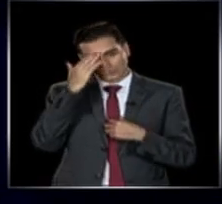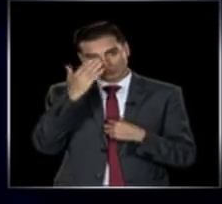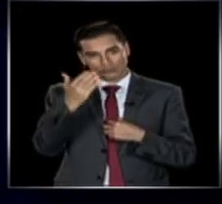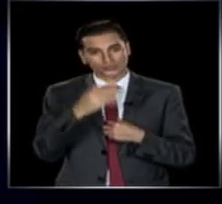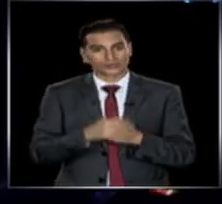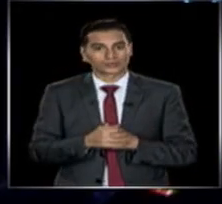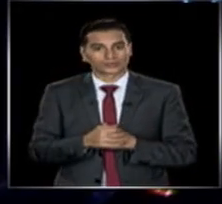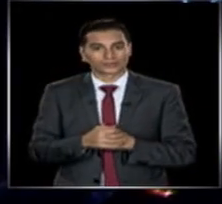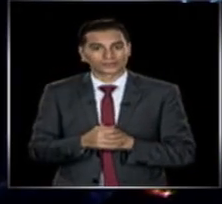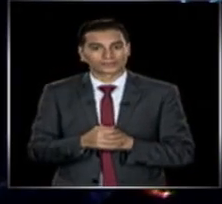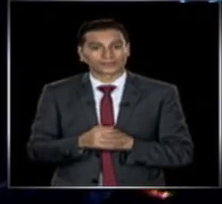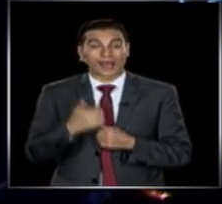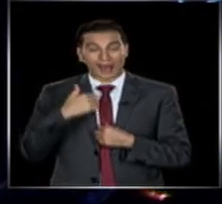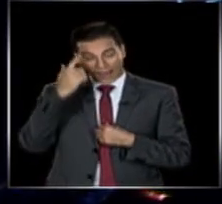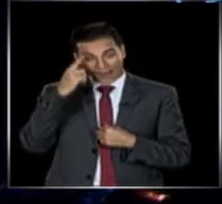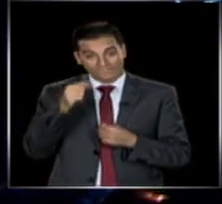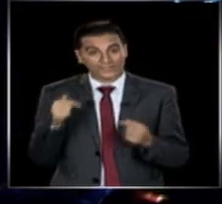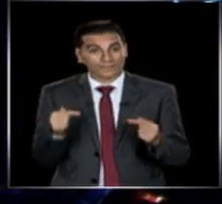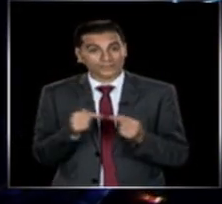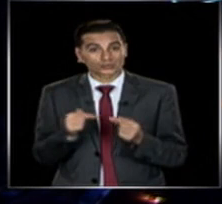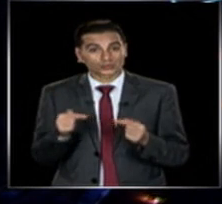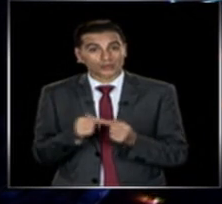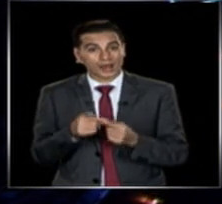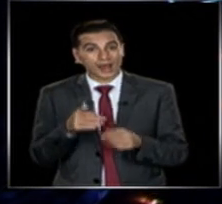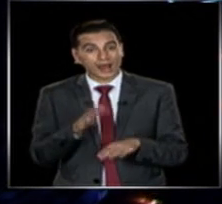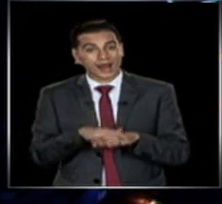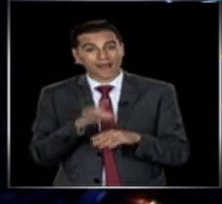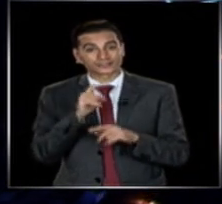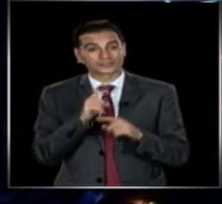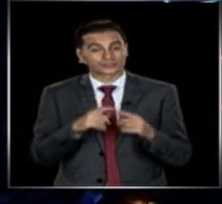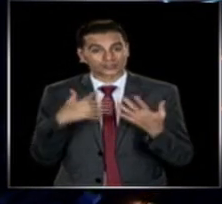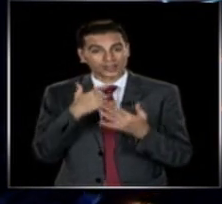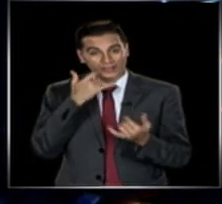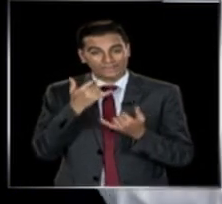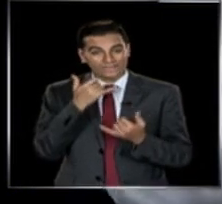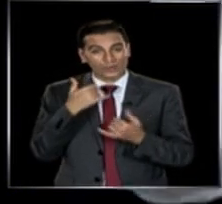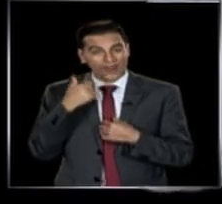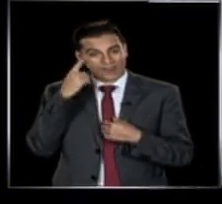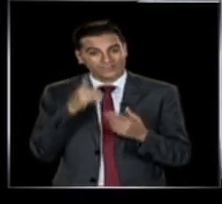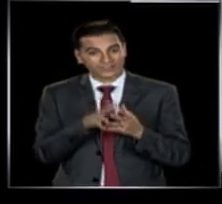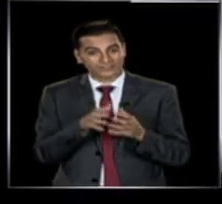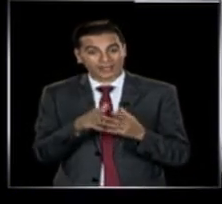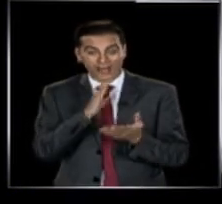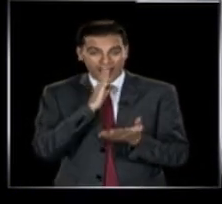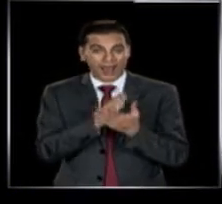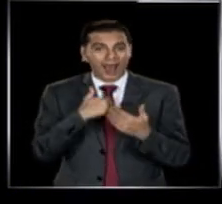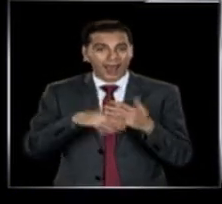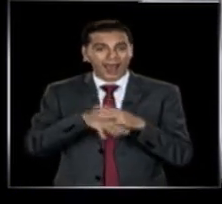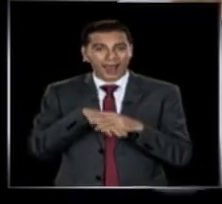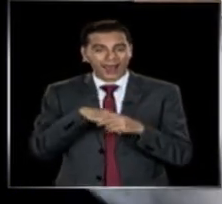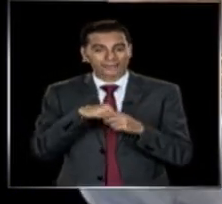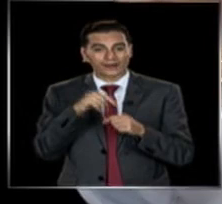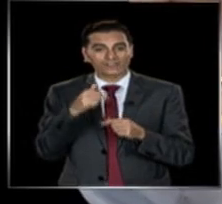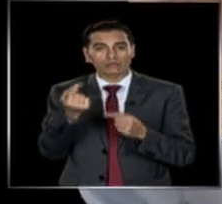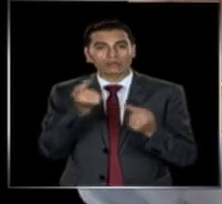في مشكلة، انا عارف ان في مشكلة في اصدار البطاقات دي. احنا سهلنا المشكلة، قلنا حطينا يعني انه